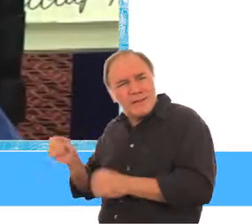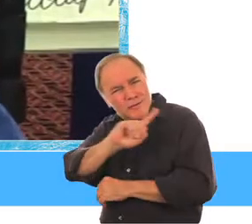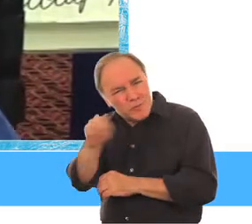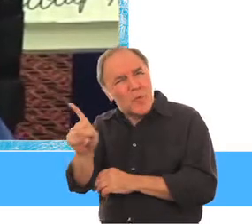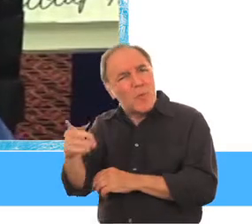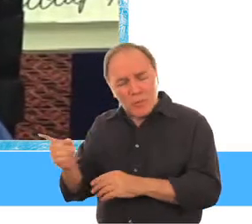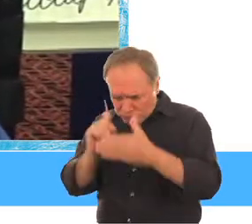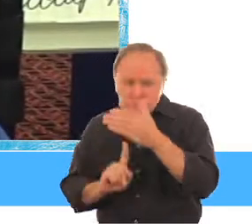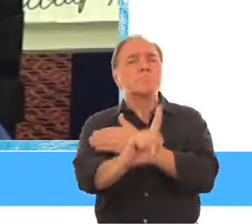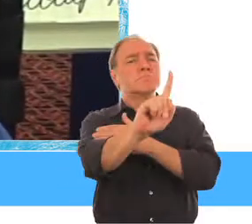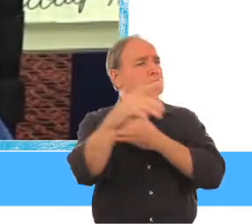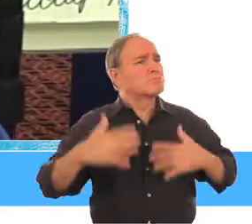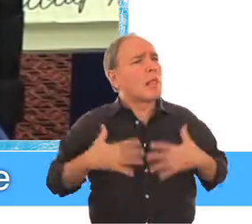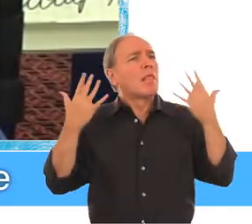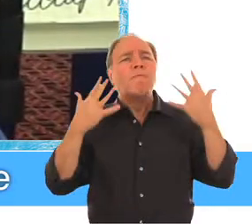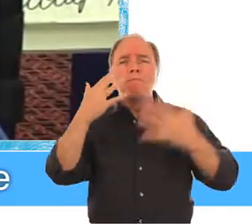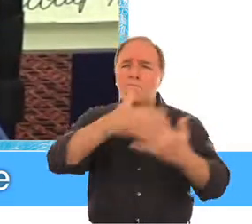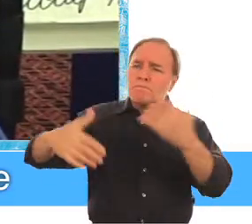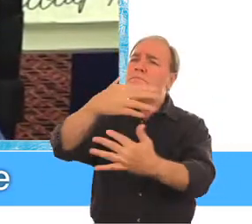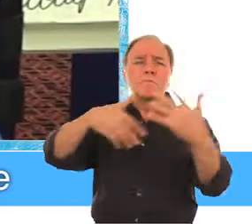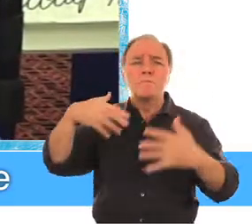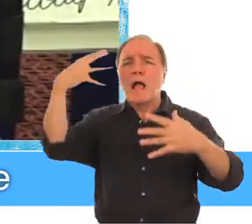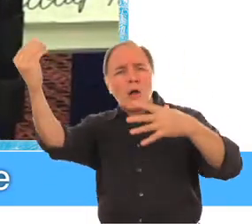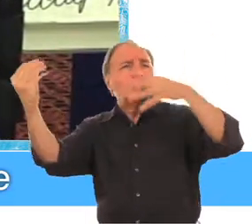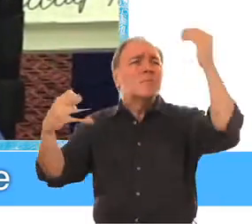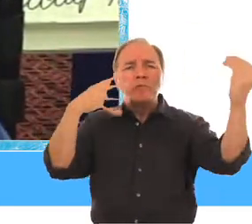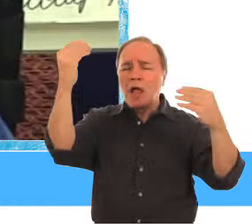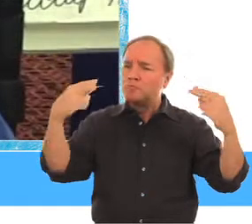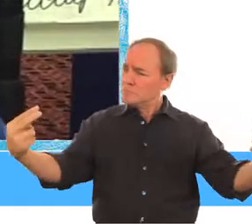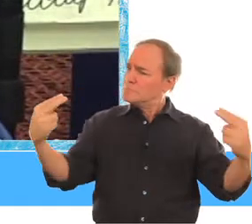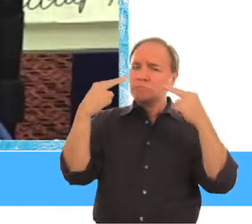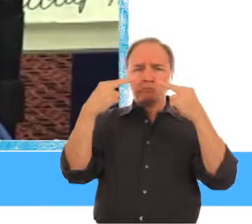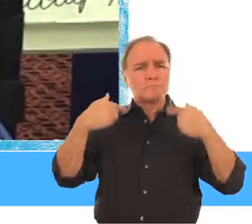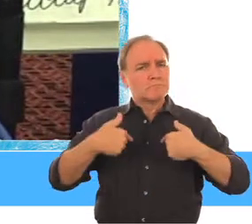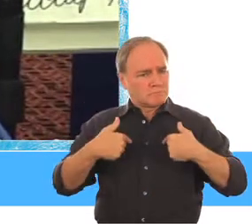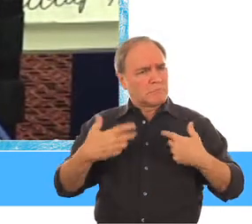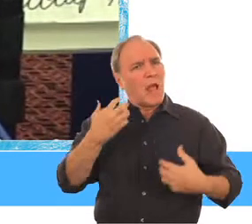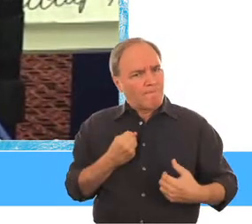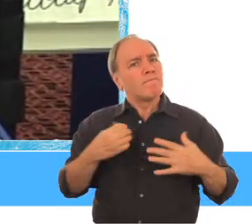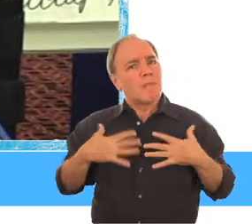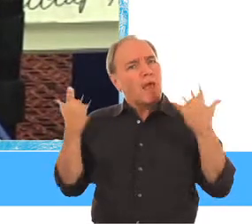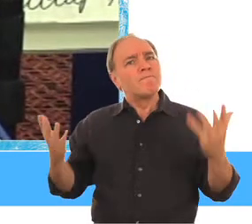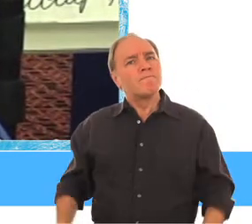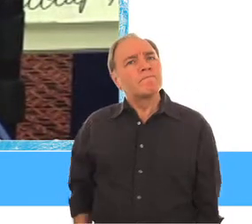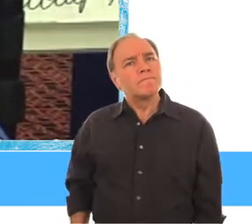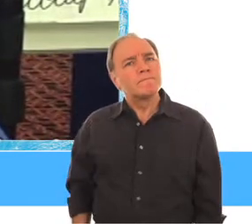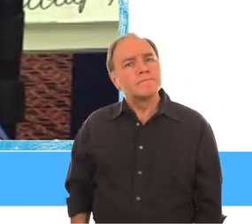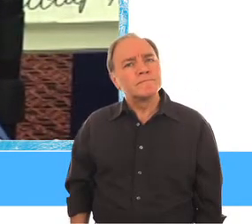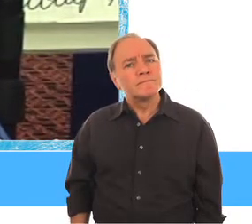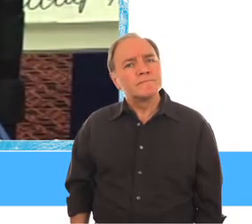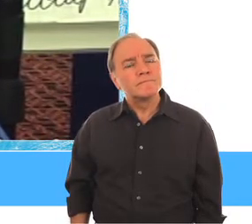Il faut mener une vie productive. Il faut sortir, laisser les autres gens voir que vous existez. Il faut apprécier la vie sans vous sentir